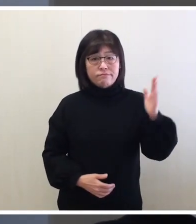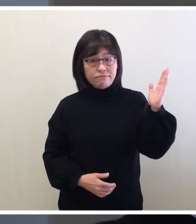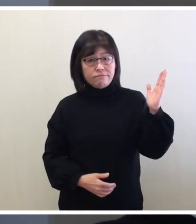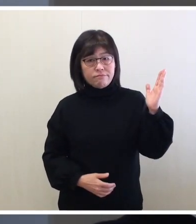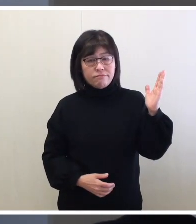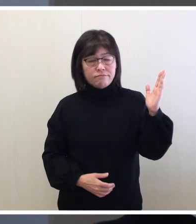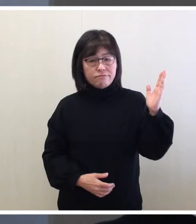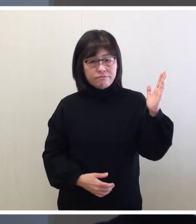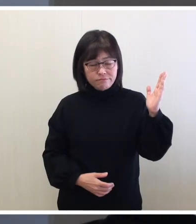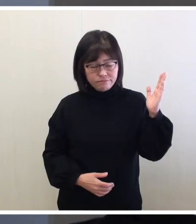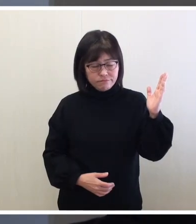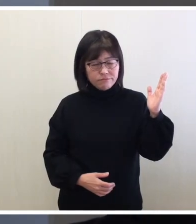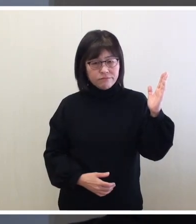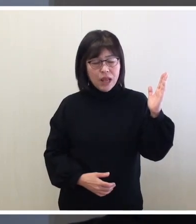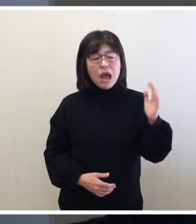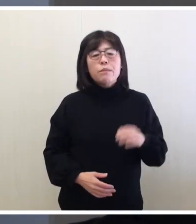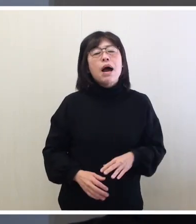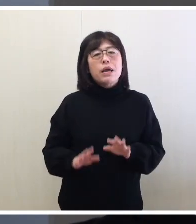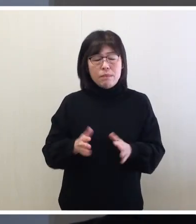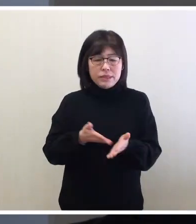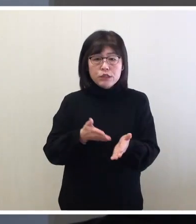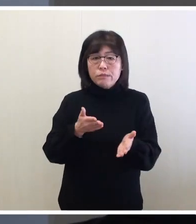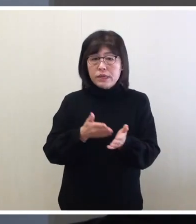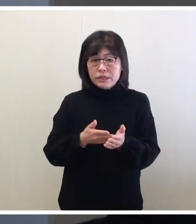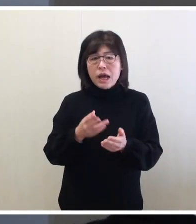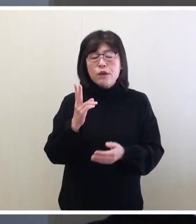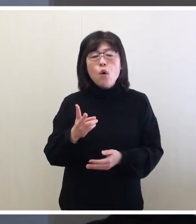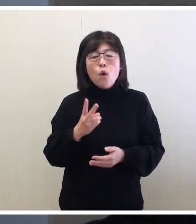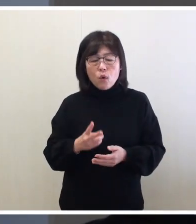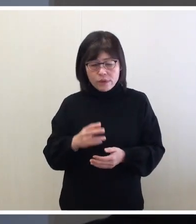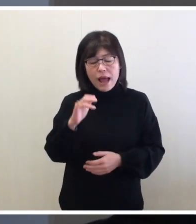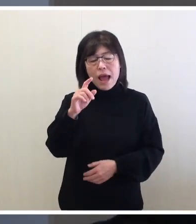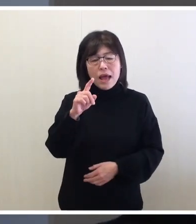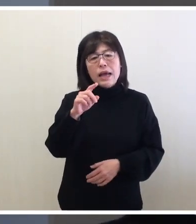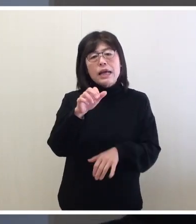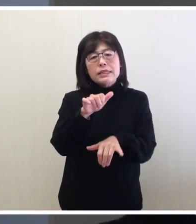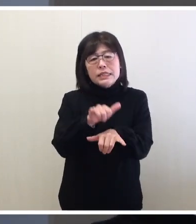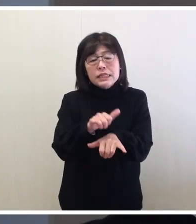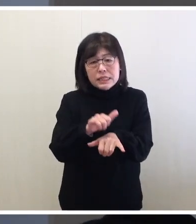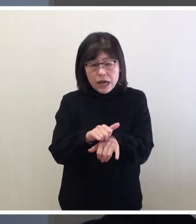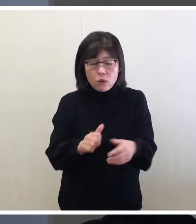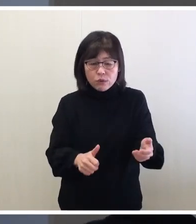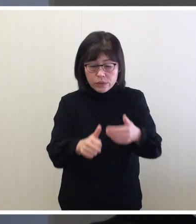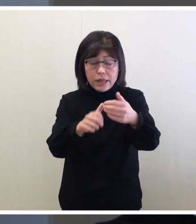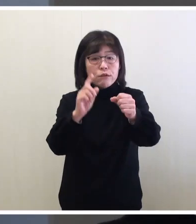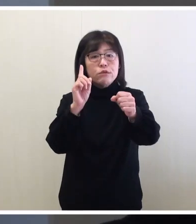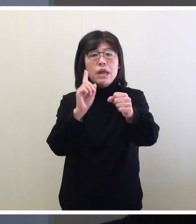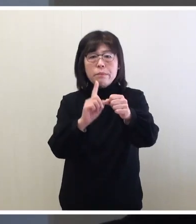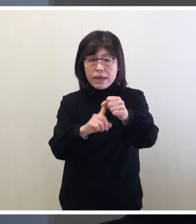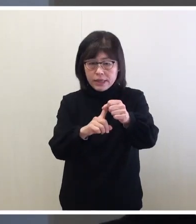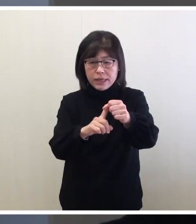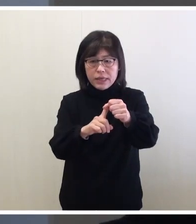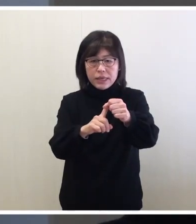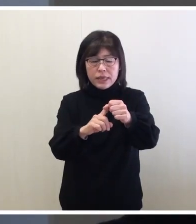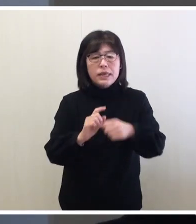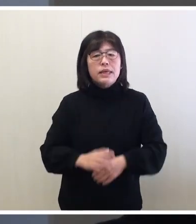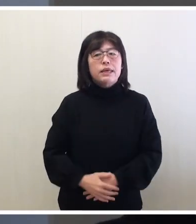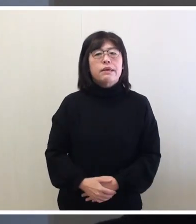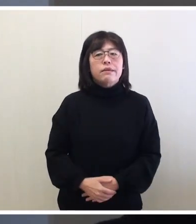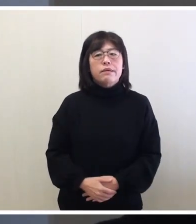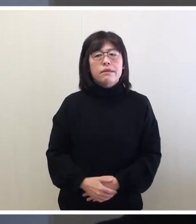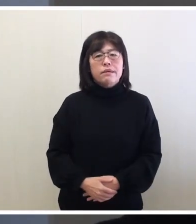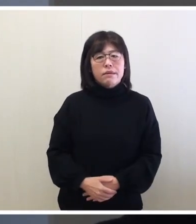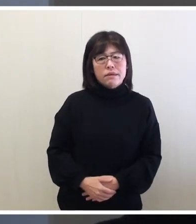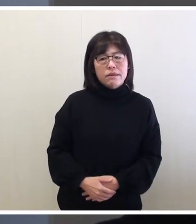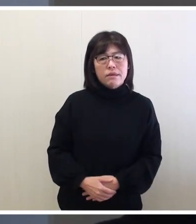アカデミックコンセプトとして、こうした人材を育てるため、ブーカの時代と言われるこの社